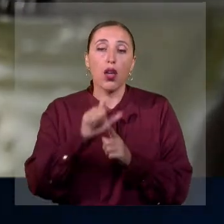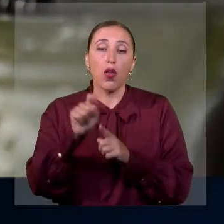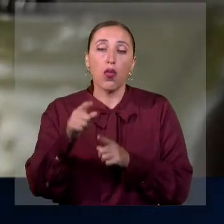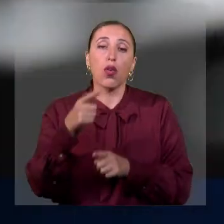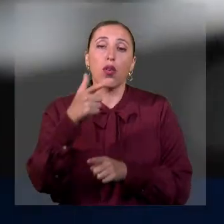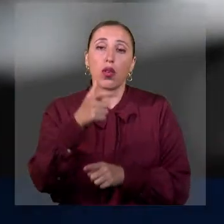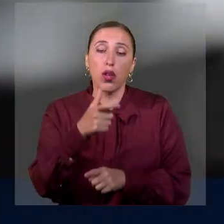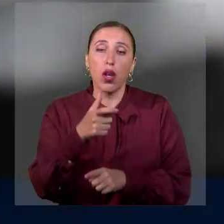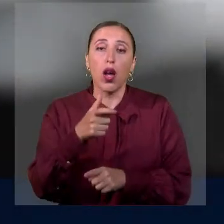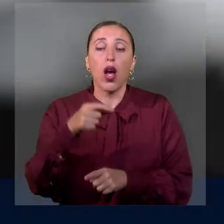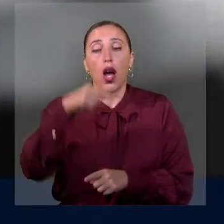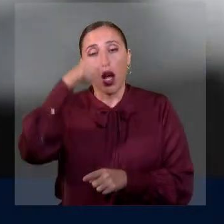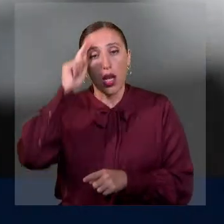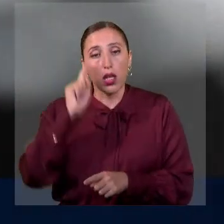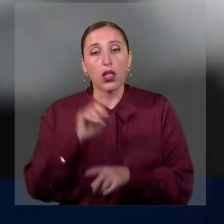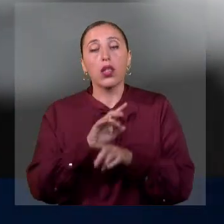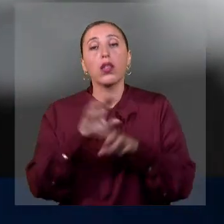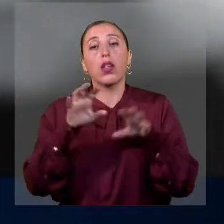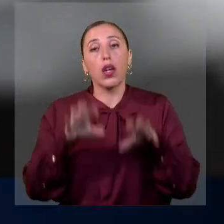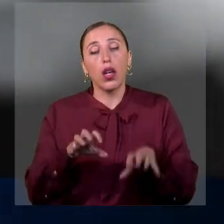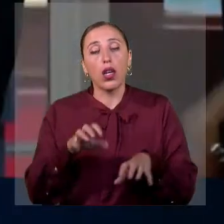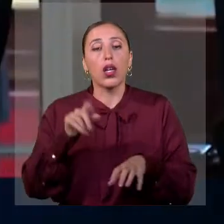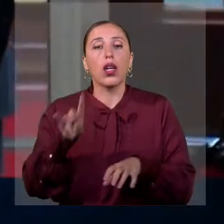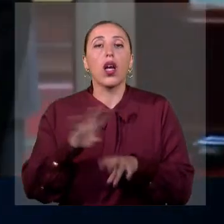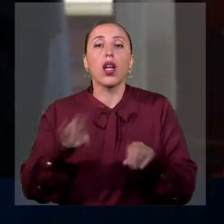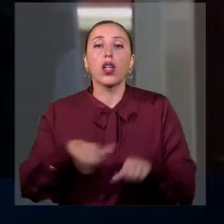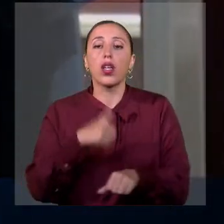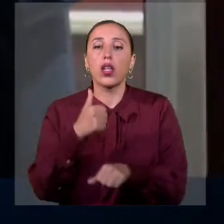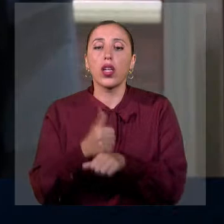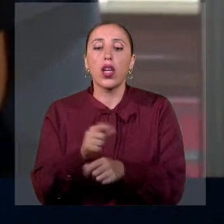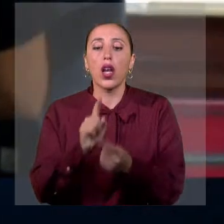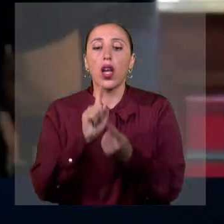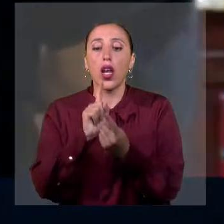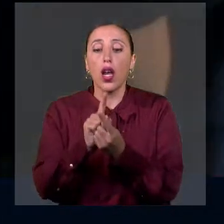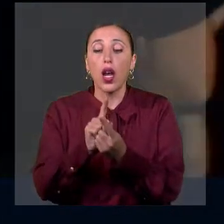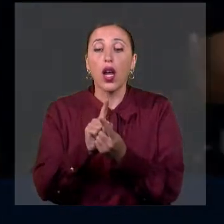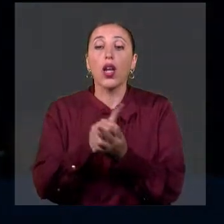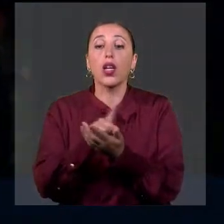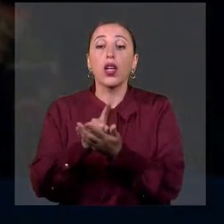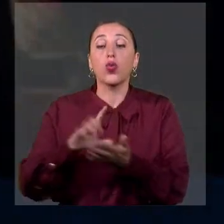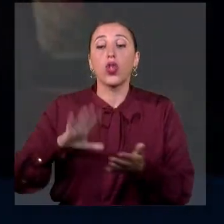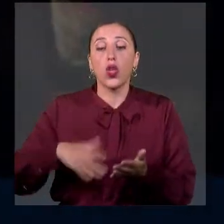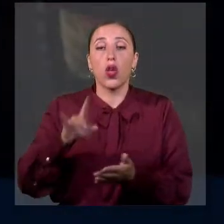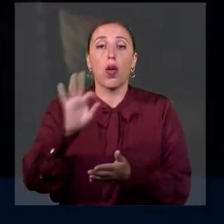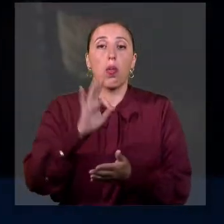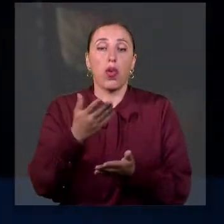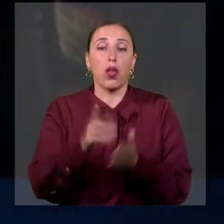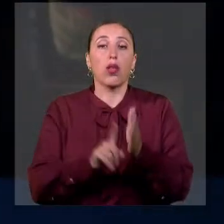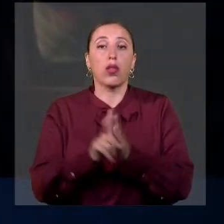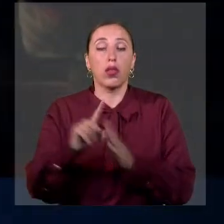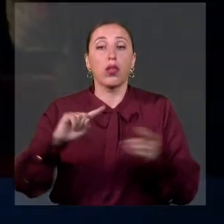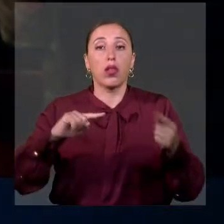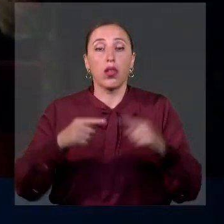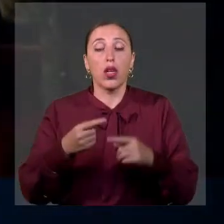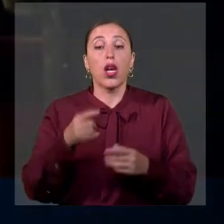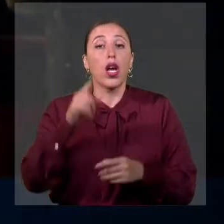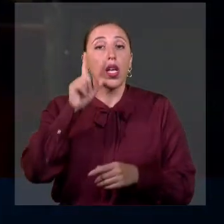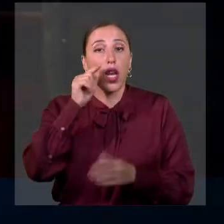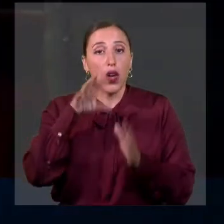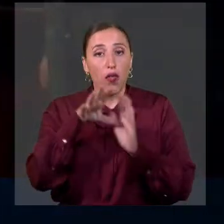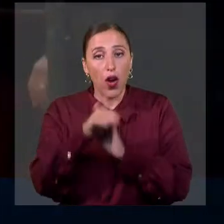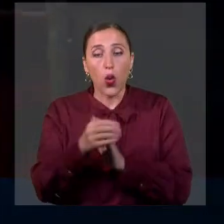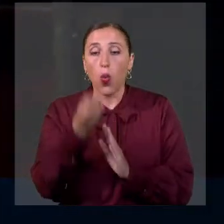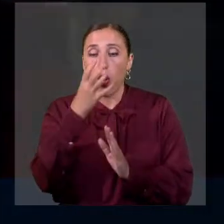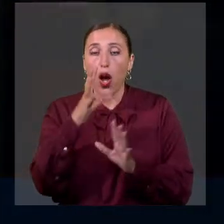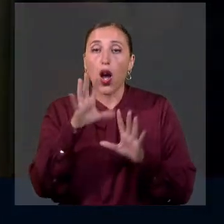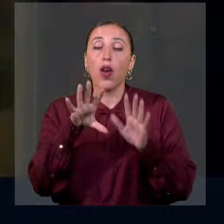վերջին բանակցություններից հետո են շարունակվում։ Ահա այս իրավիճակում Երևանում և Բաքվում այսօրվանից հանդիպումներ կանցկացնի